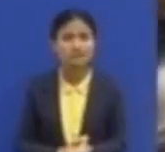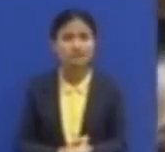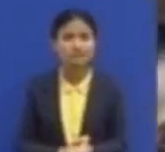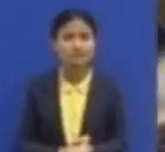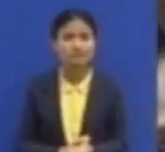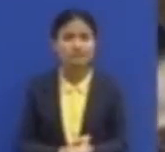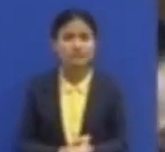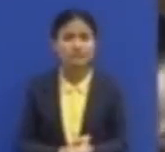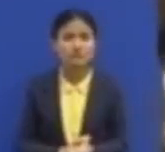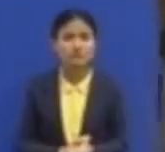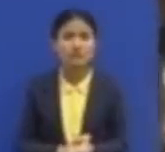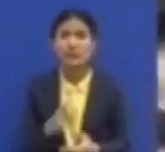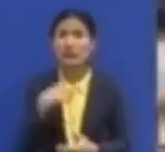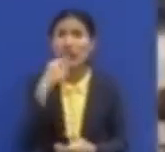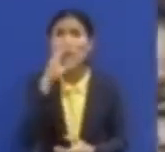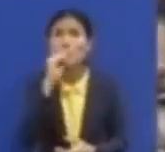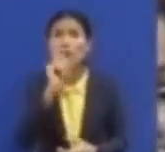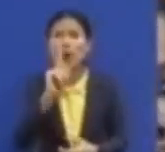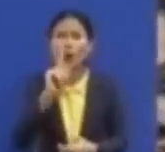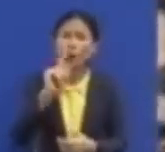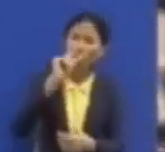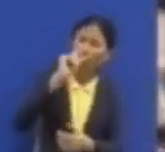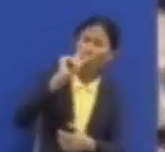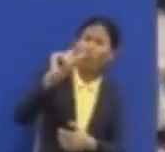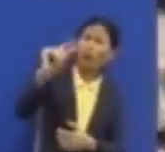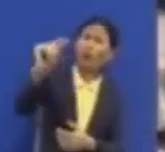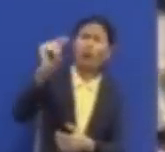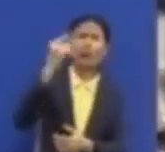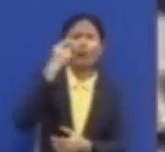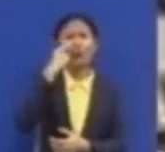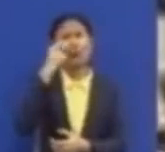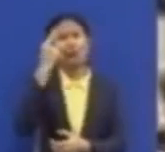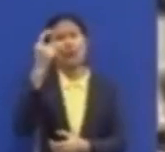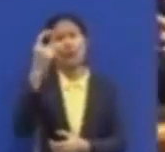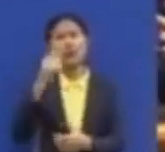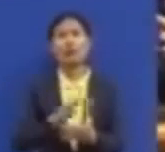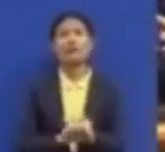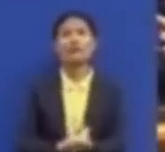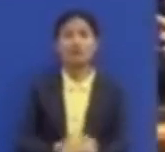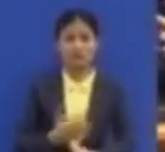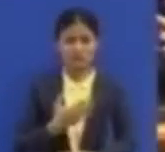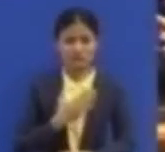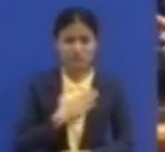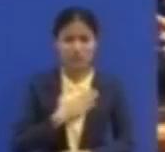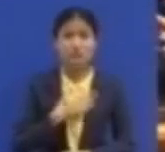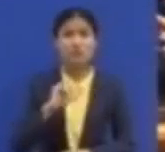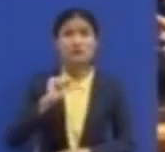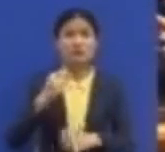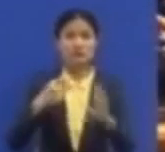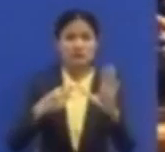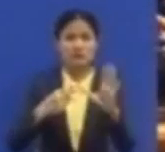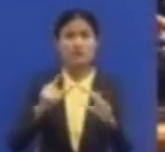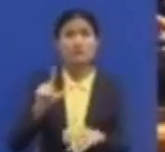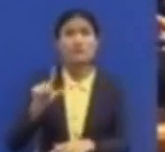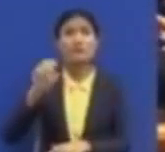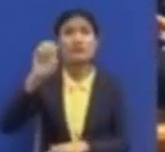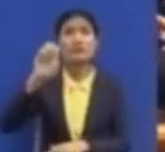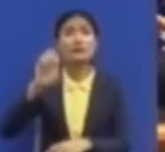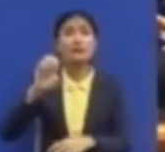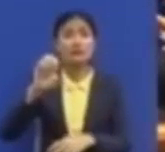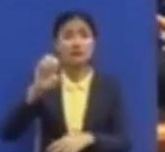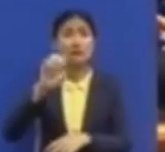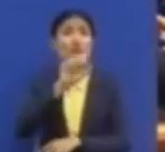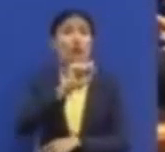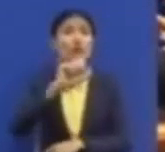างหลังไกลเหลือเกิน ครับท่านประธานครับผมสำลีลักษมีบัญชีรายชื่อพรรคอนาคตใหม่จ